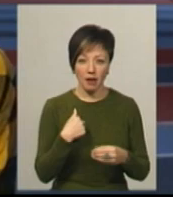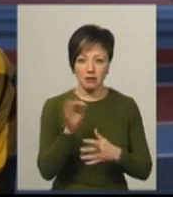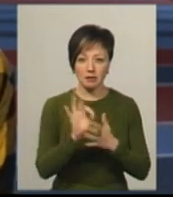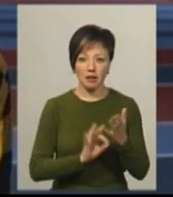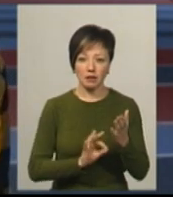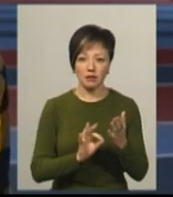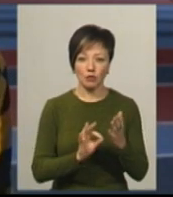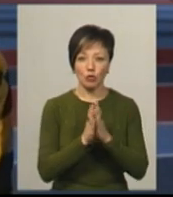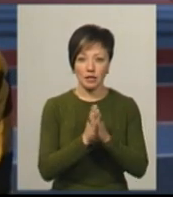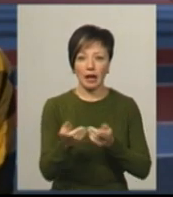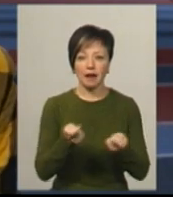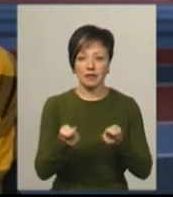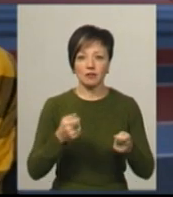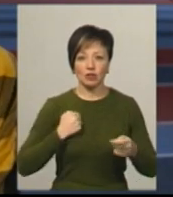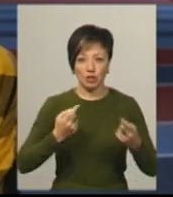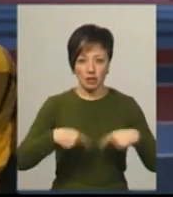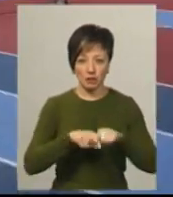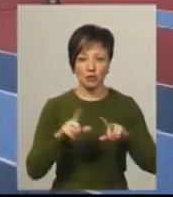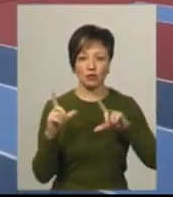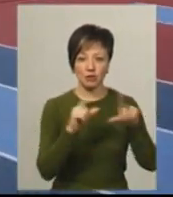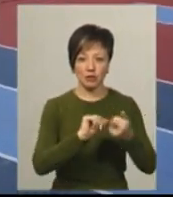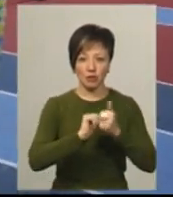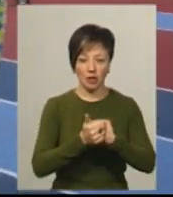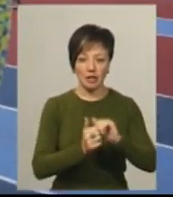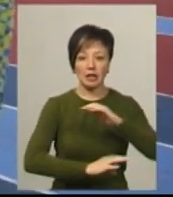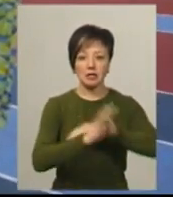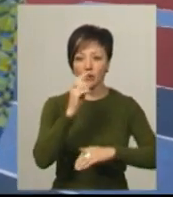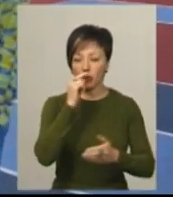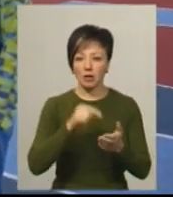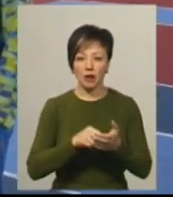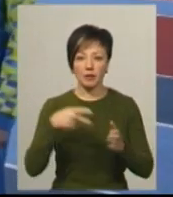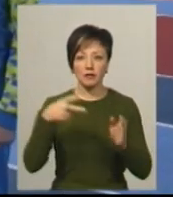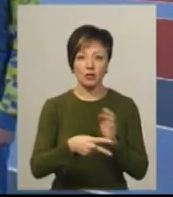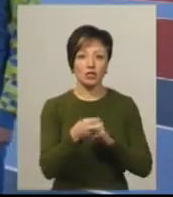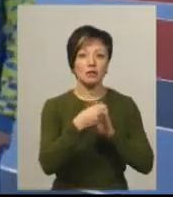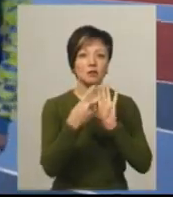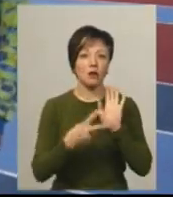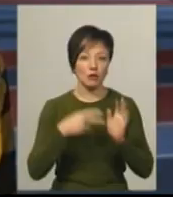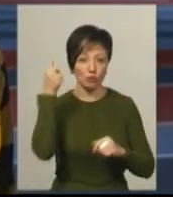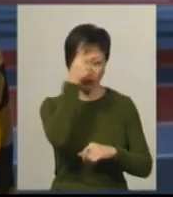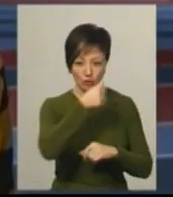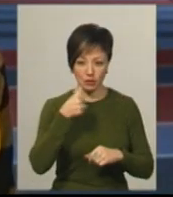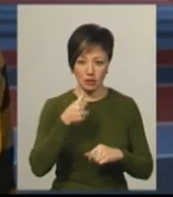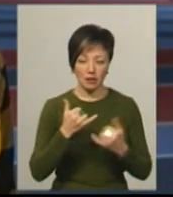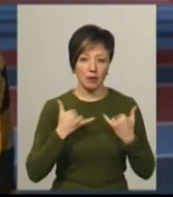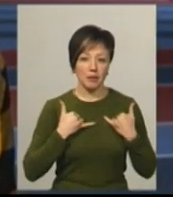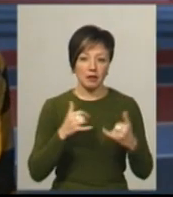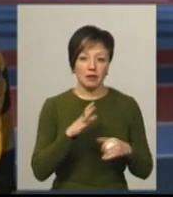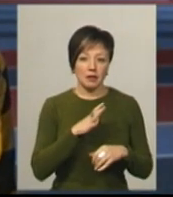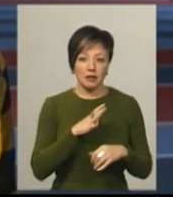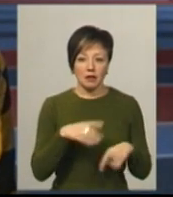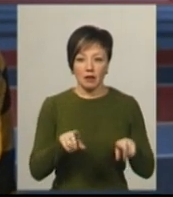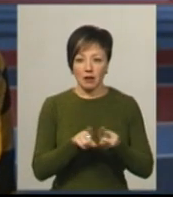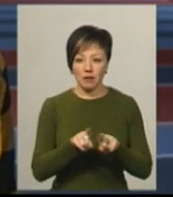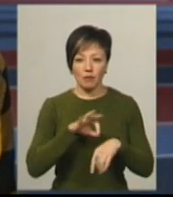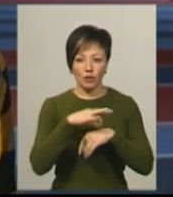просив керівництво частини, що я хочу їхати в ротацію. На схід Максим потрапив у 2017 році. Для мене це така